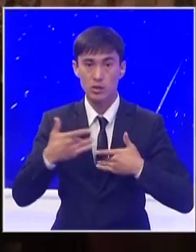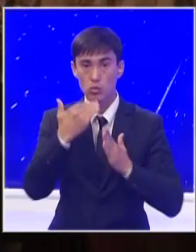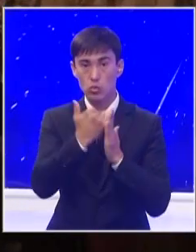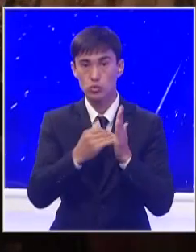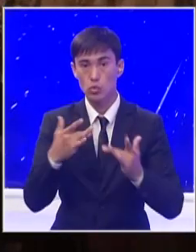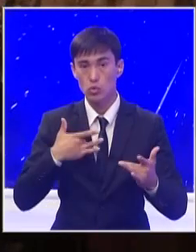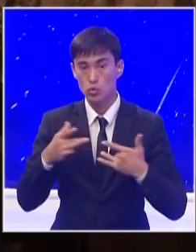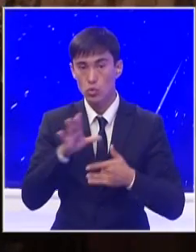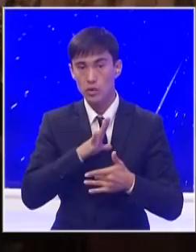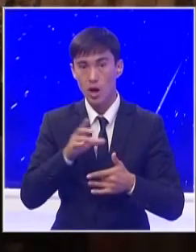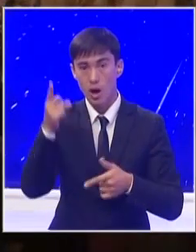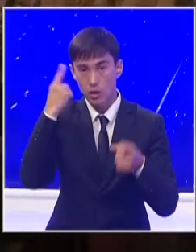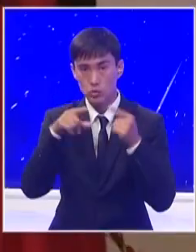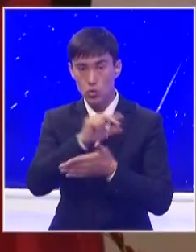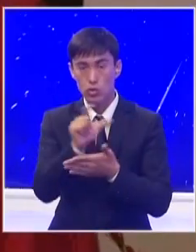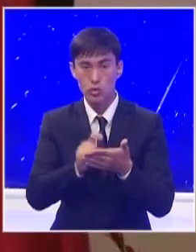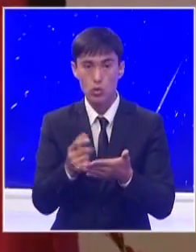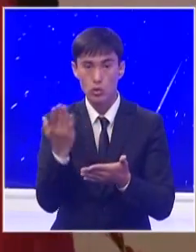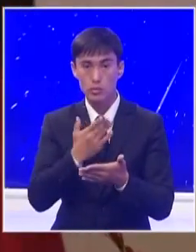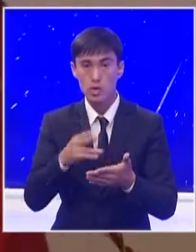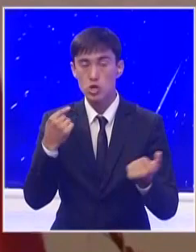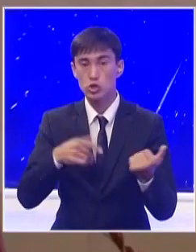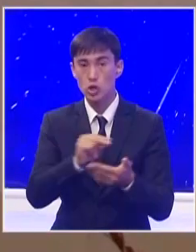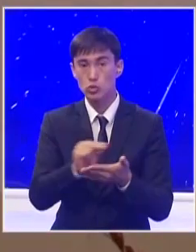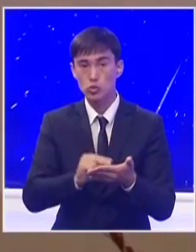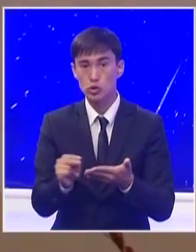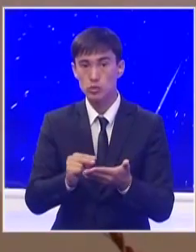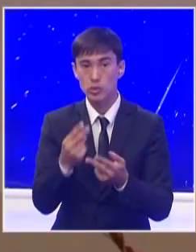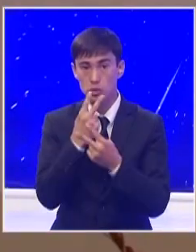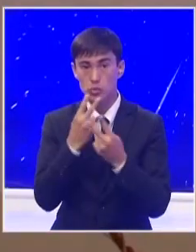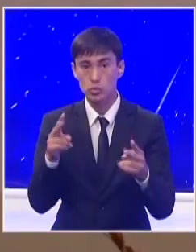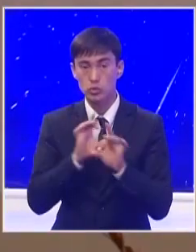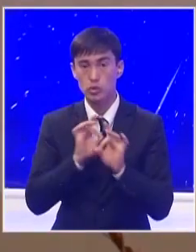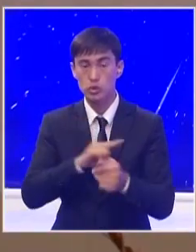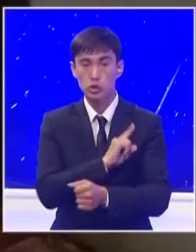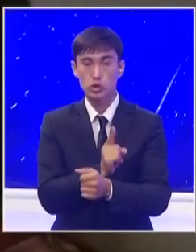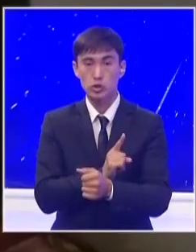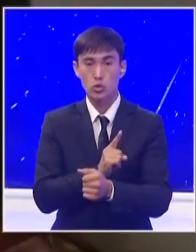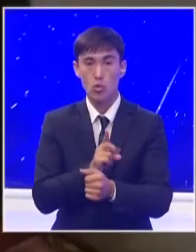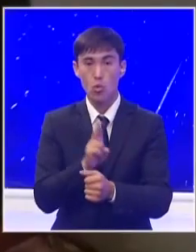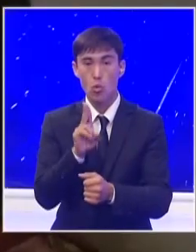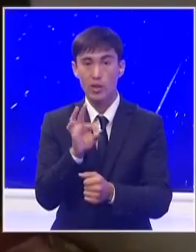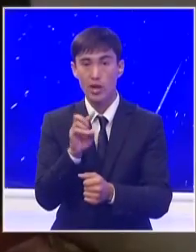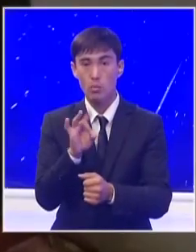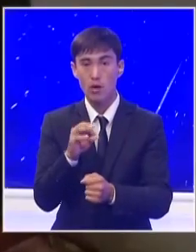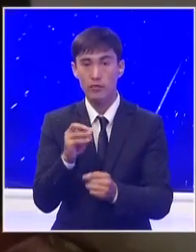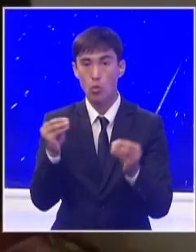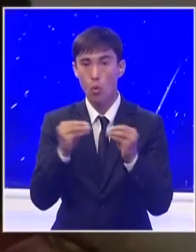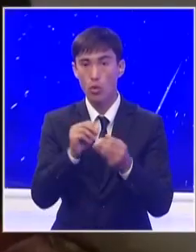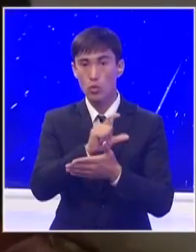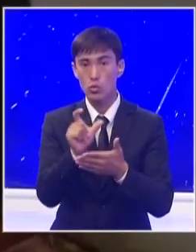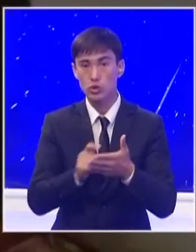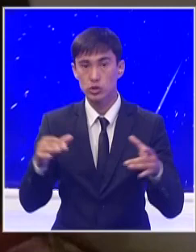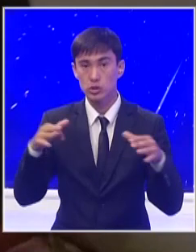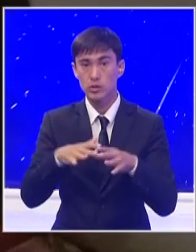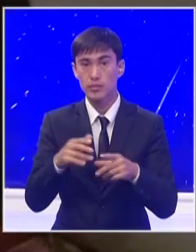қойды. Онда ақынның өлеңдері оқылып, жазушы жазбалары суреттелді. Жалпы Қуат Қайрамбаевтың ондаған өлең жинағы мен түрлі